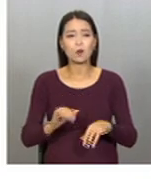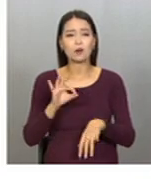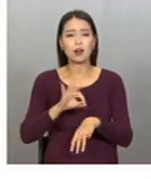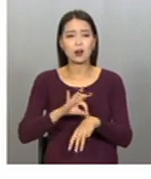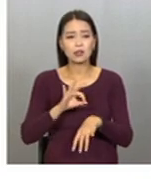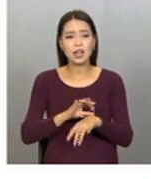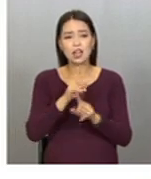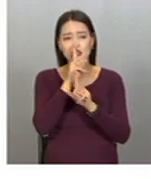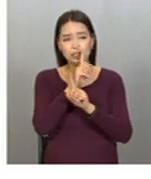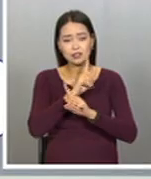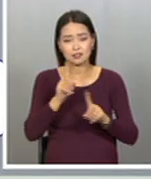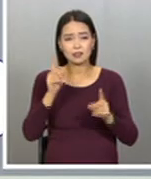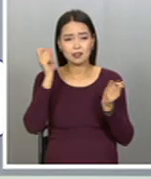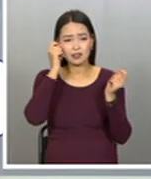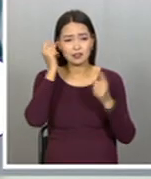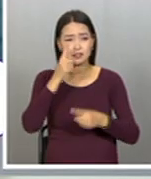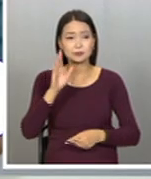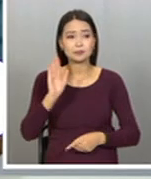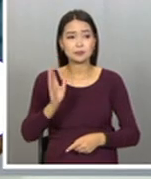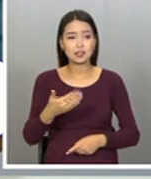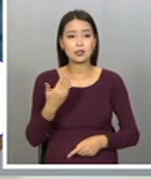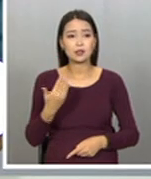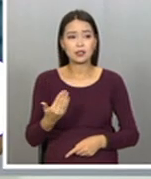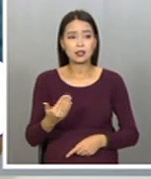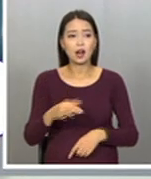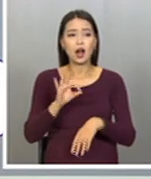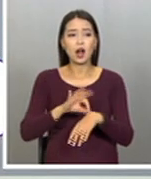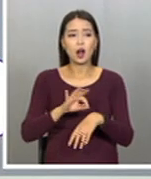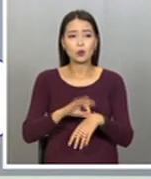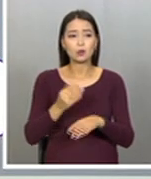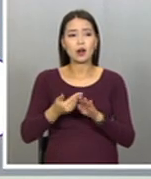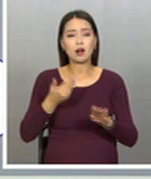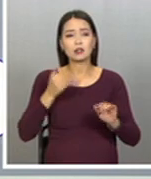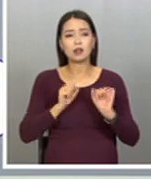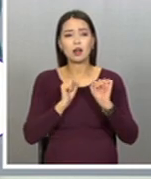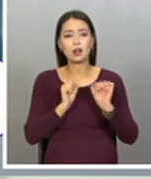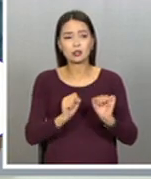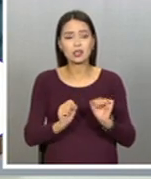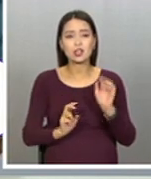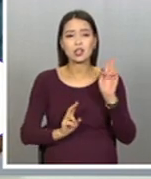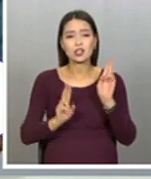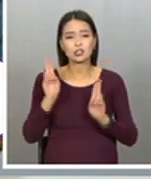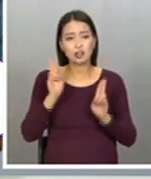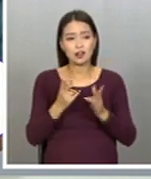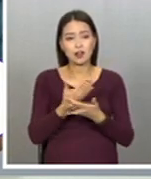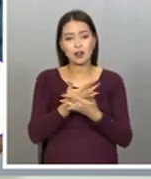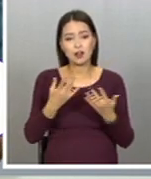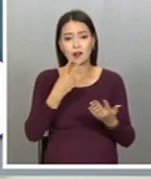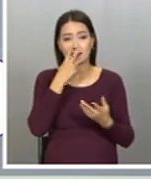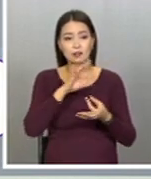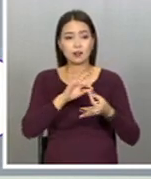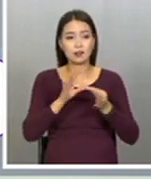ауруларды сипаттаймыз. Және аурулардың алдын алу шараларын қарастыратын боламыз.